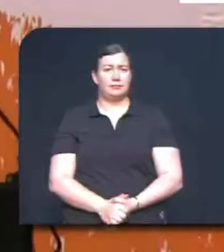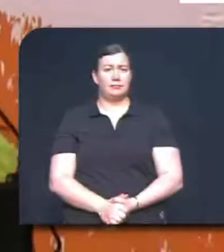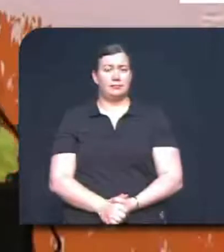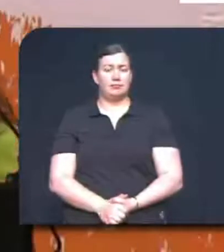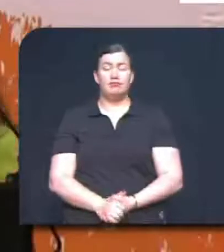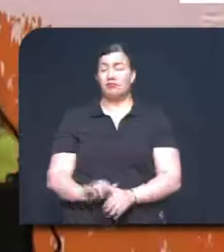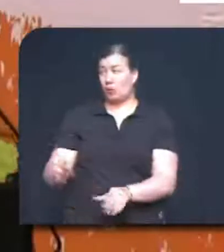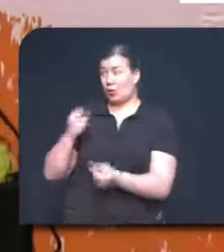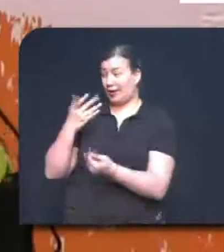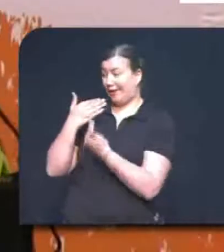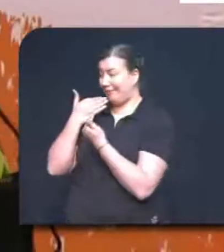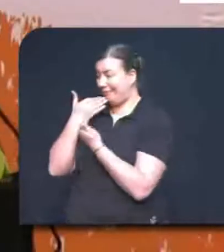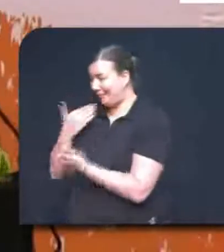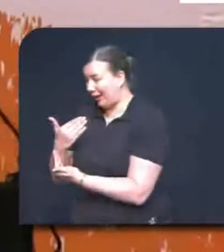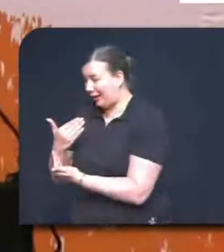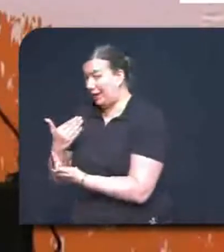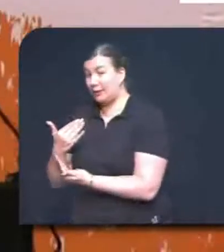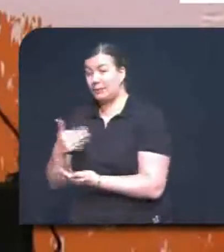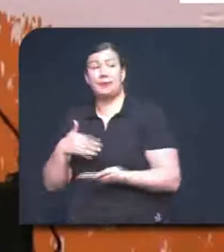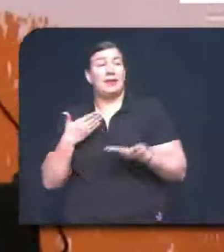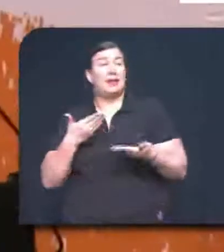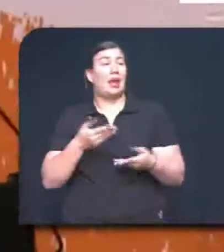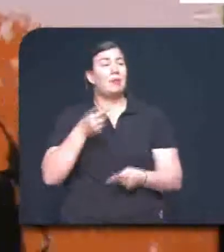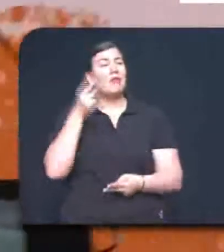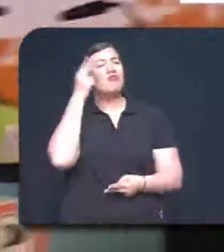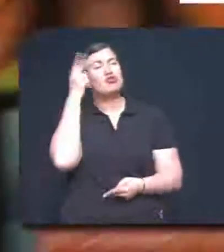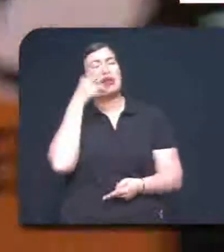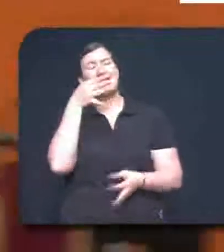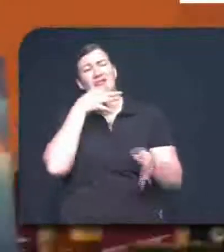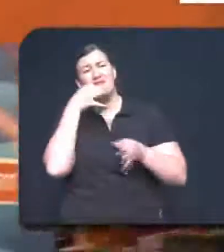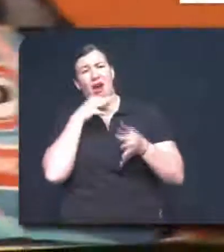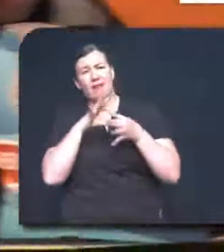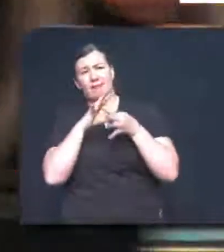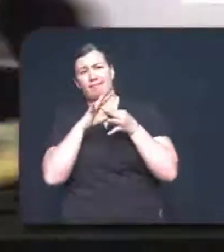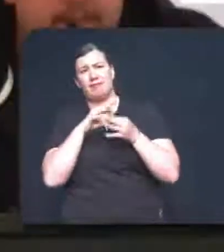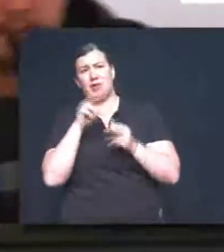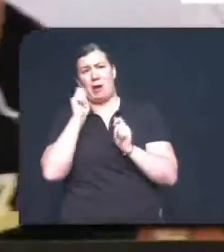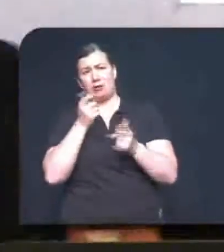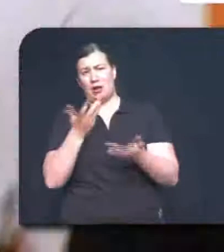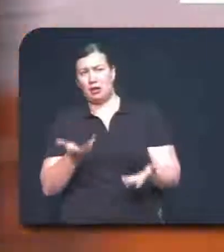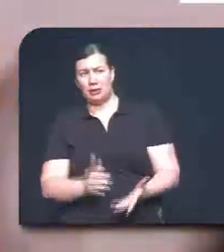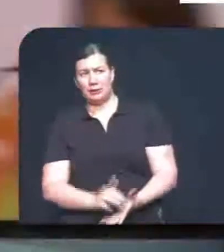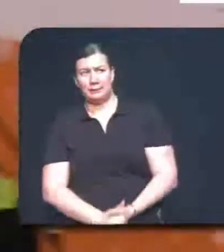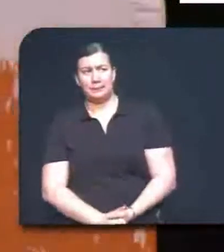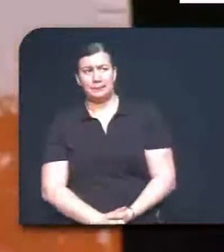so danke schön gibt es Verständnisfragen zu dem Antrag